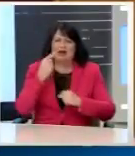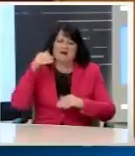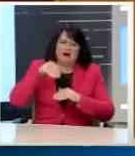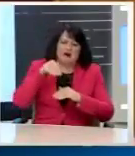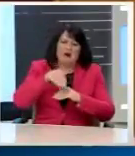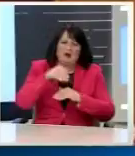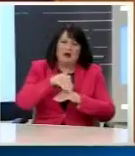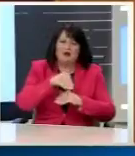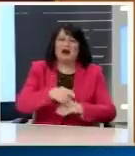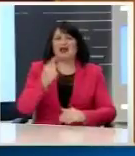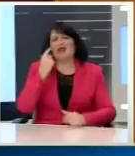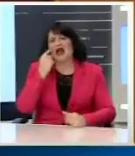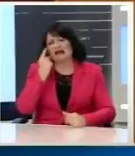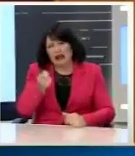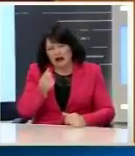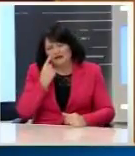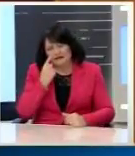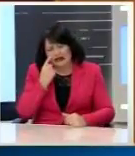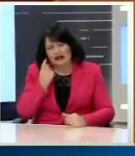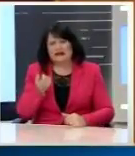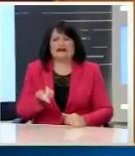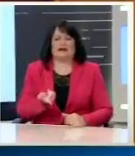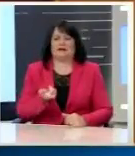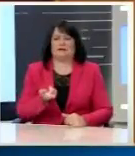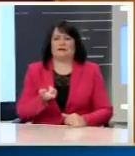καταλάβατε. Θα καταλάβετε γιατί